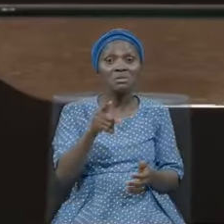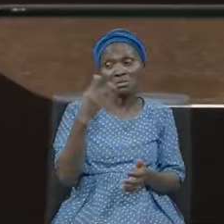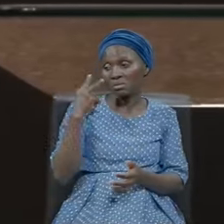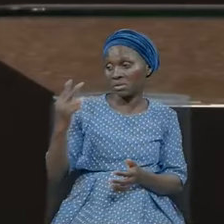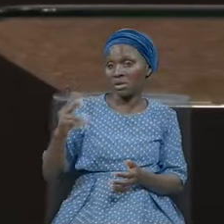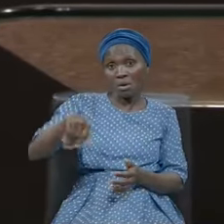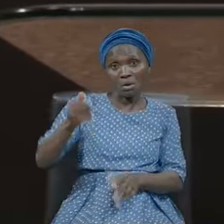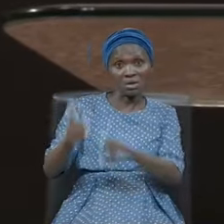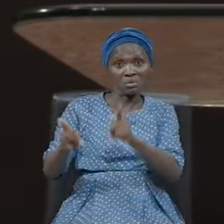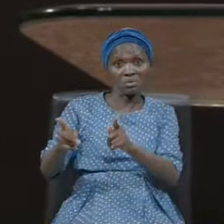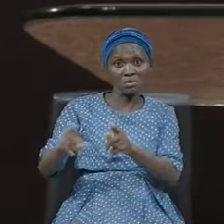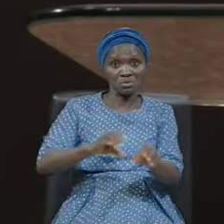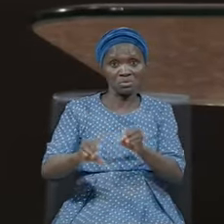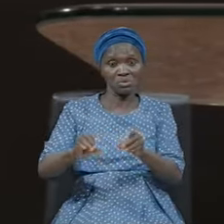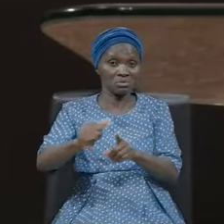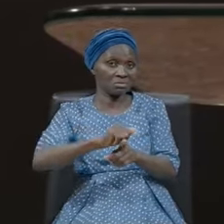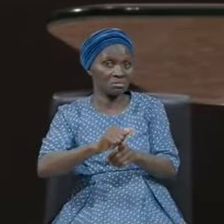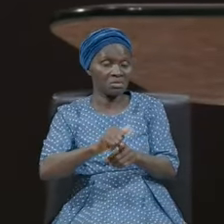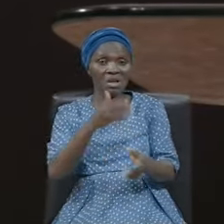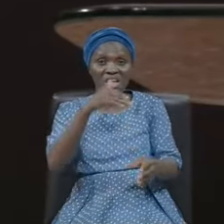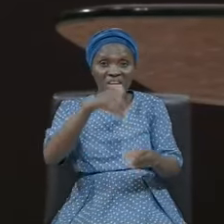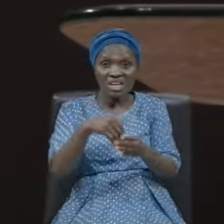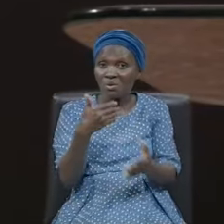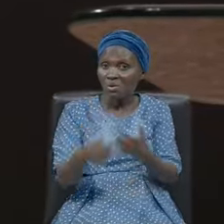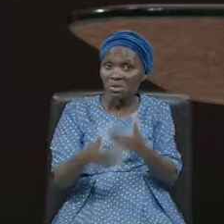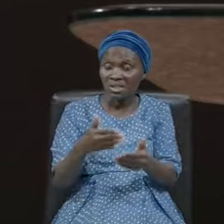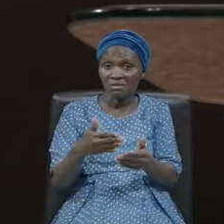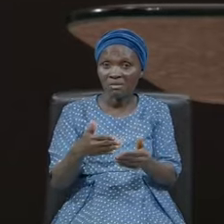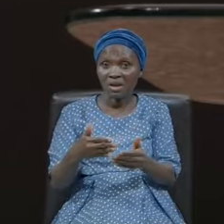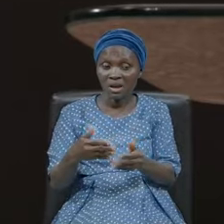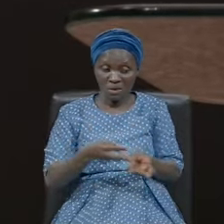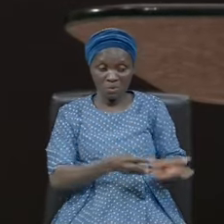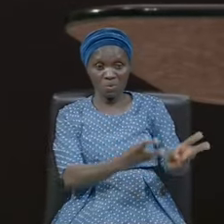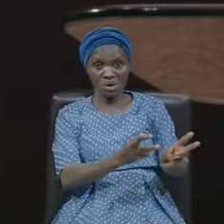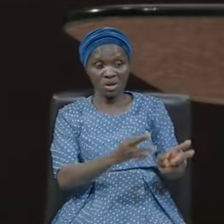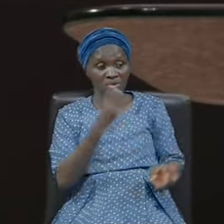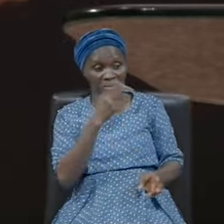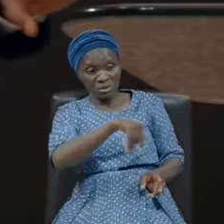autres faire, quelle que soit la direction qu'ils empruntent,